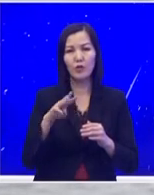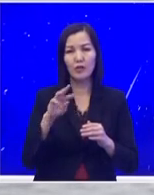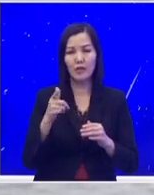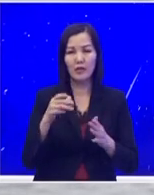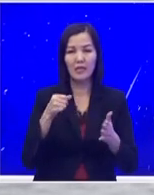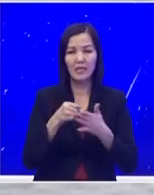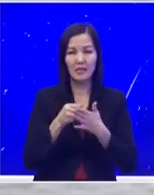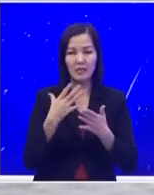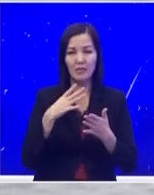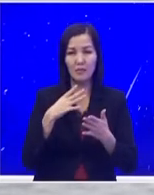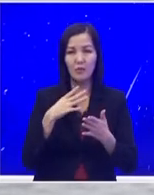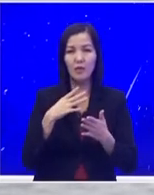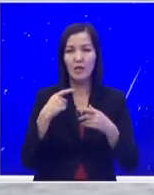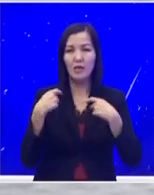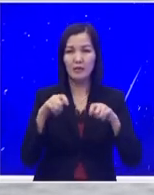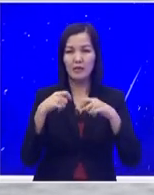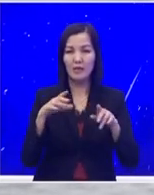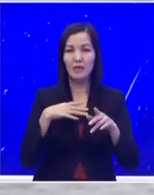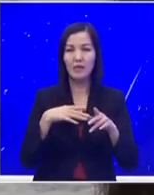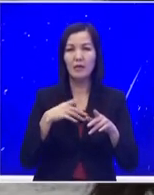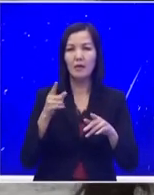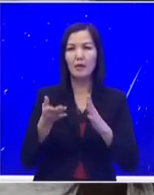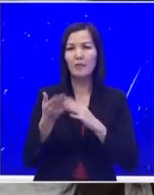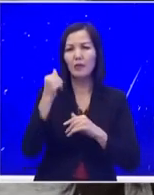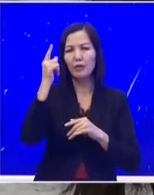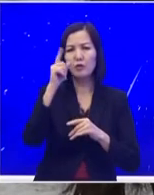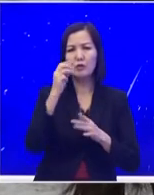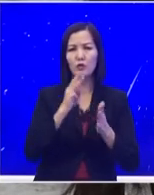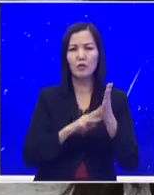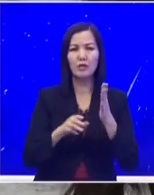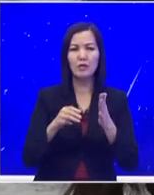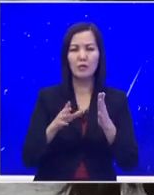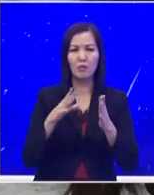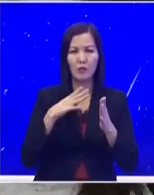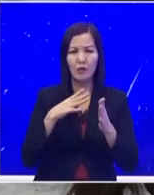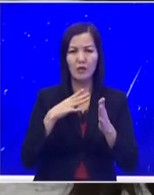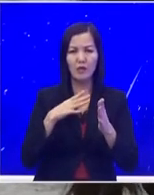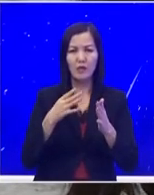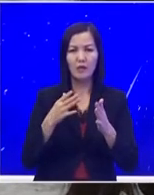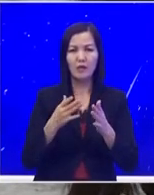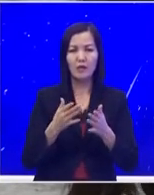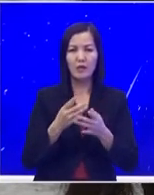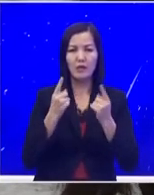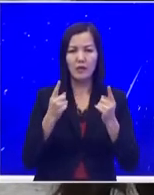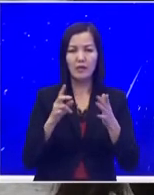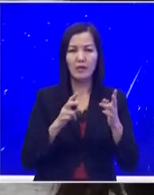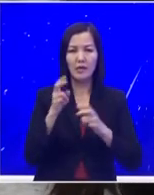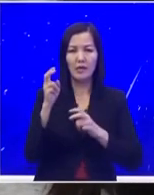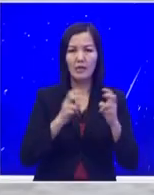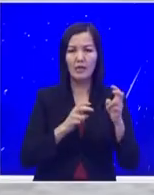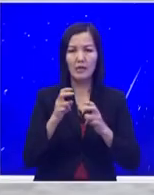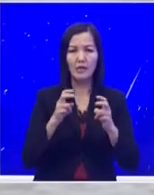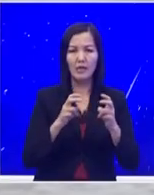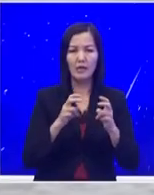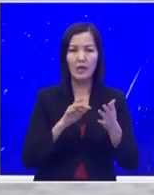140-150 теңгеге дейін килограммын саттық. Былтыр енді 180 теңгеге дейін болған. Өзіміздің үлкен ірі қалаларға со вагонмен соған алып